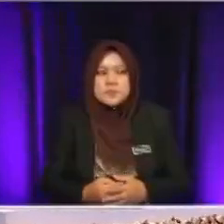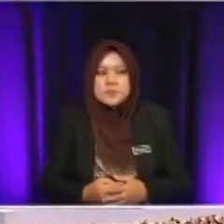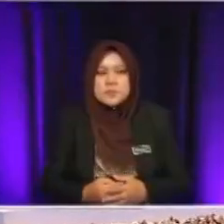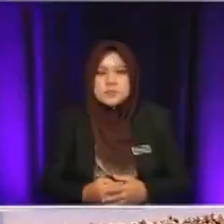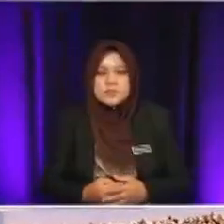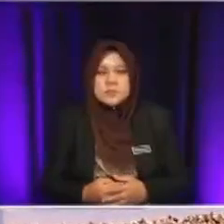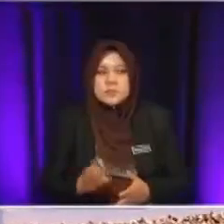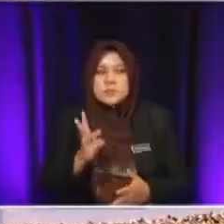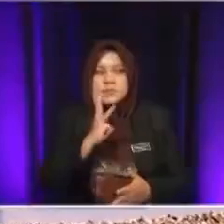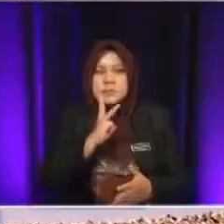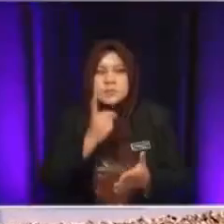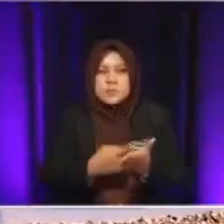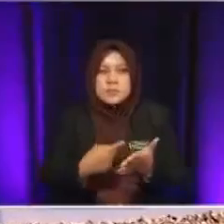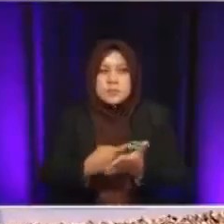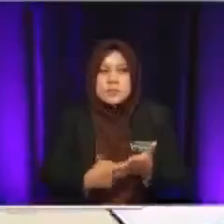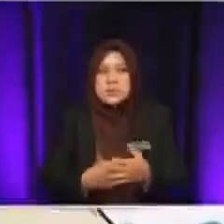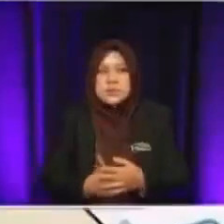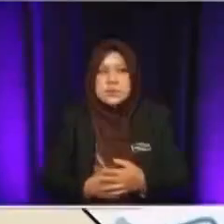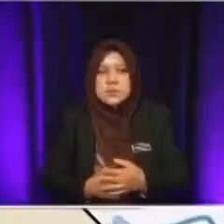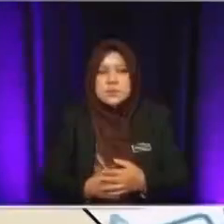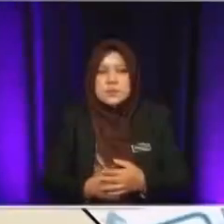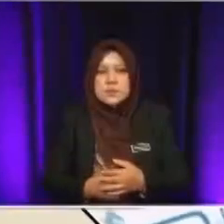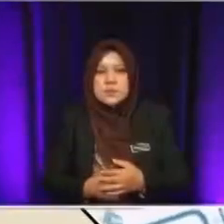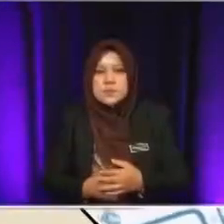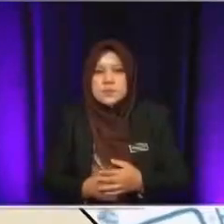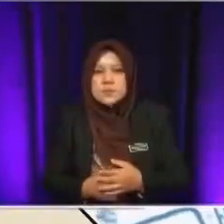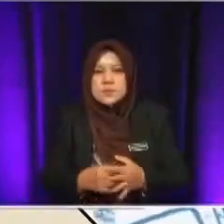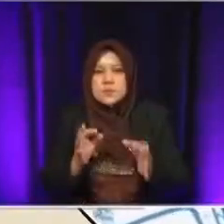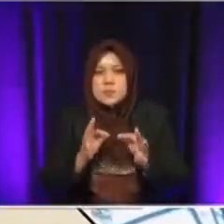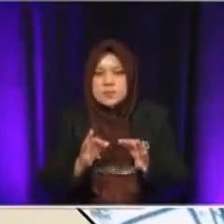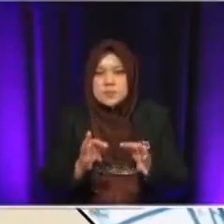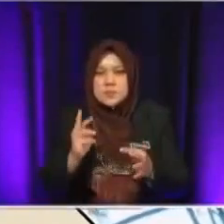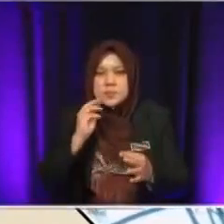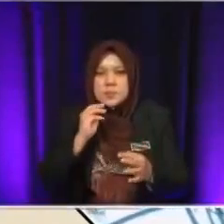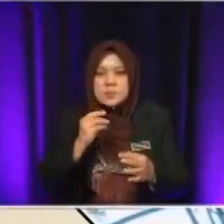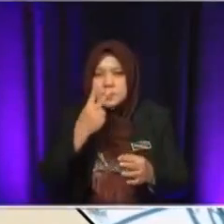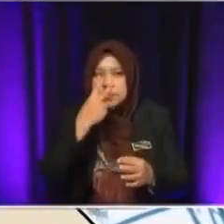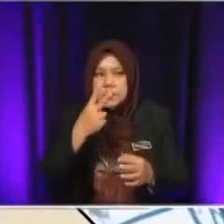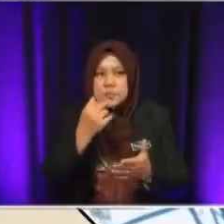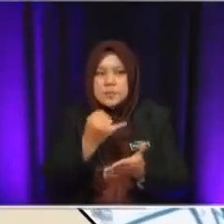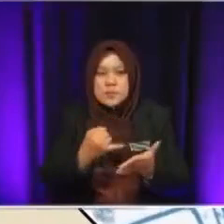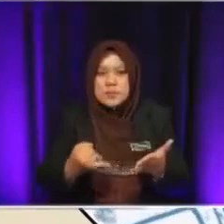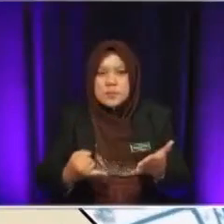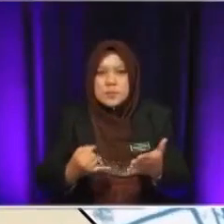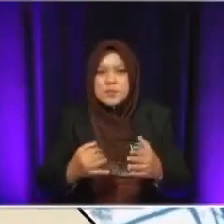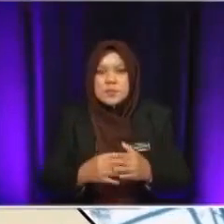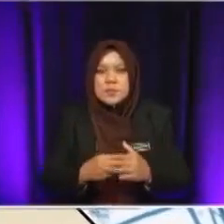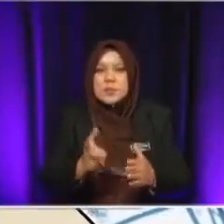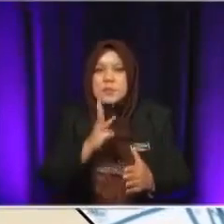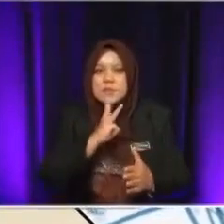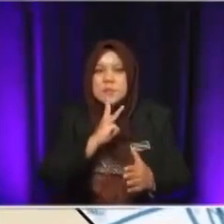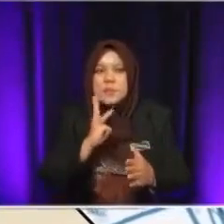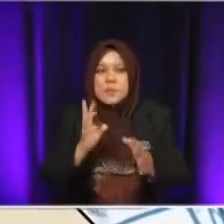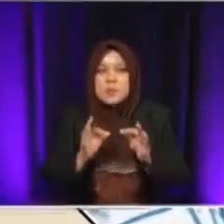Kemudian cikgu, air ni tak kisah air apa-apa lah kan cikgu? Betul. Okay, kalau Mira boleh perhatikan dekat lakaran tu, ni air, kalau